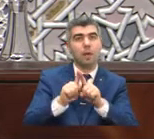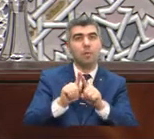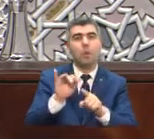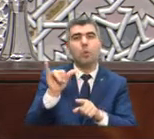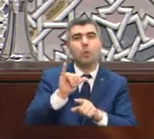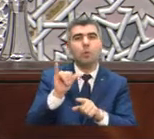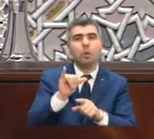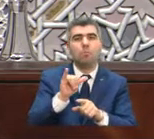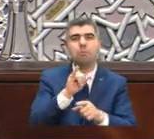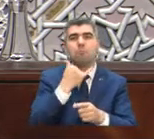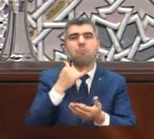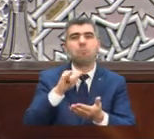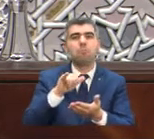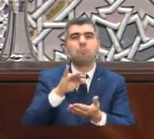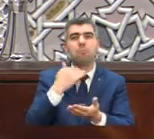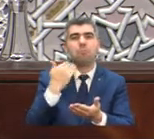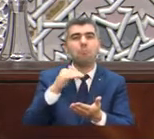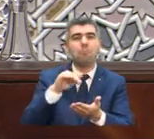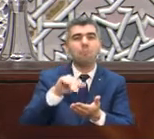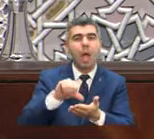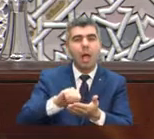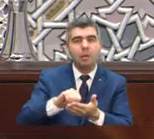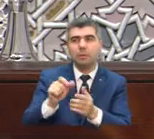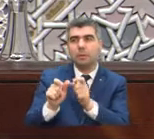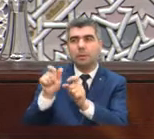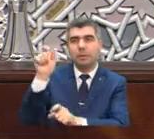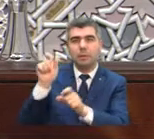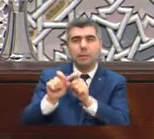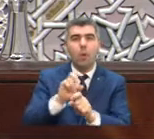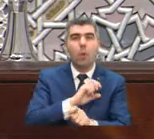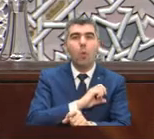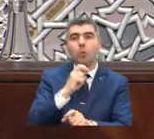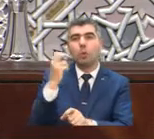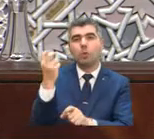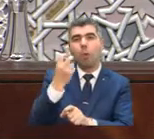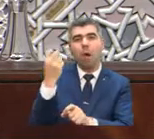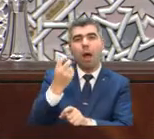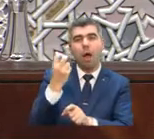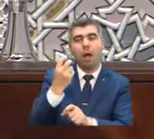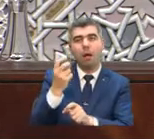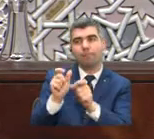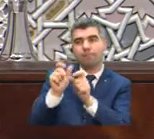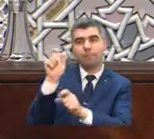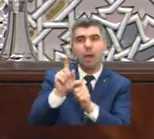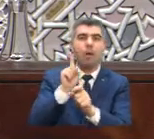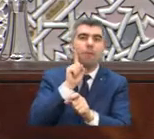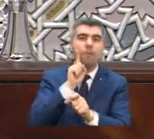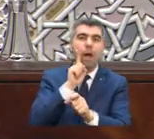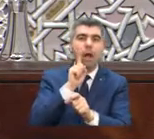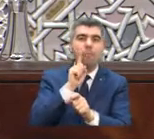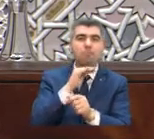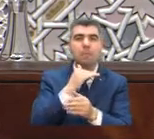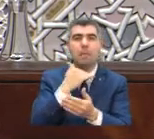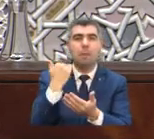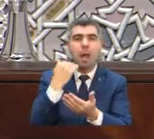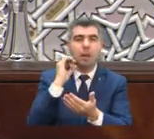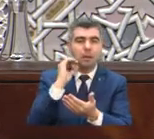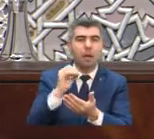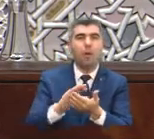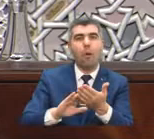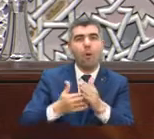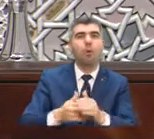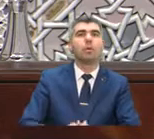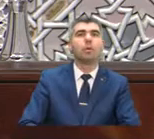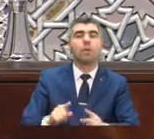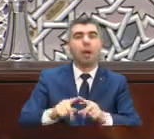الجريمة البشعة لإقليم الحوز ومقتل السائحتين الأجنبيتين، لذا سيتم طرحهما أو طرحها دفعة